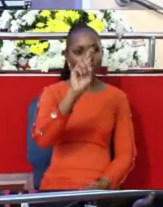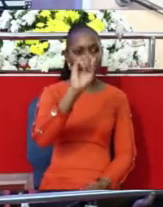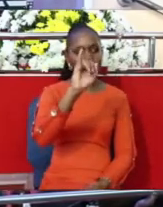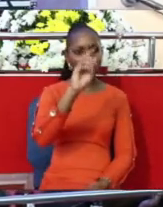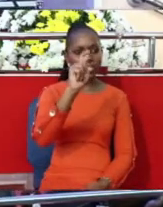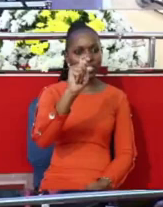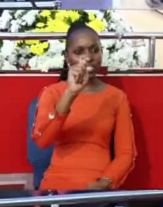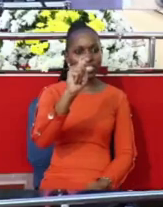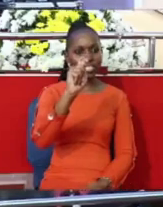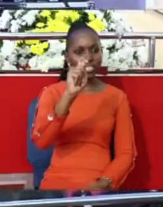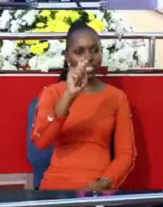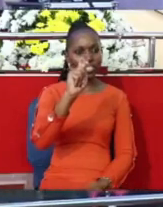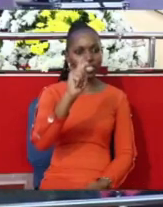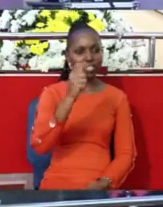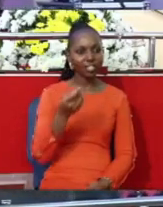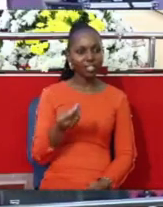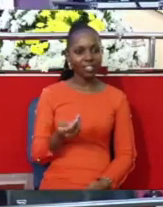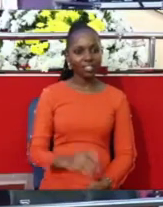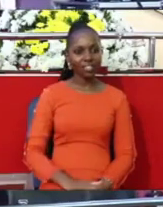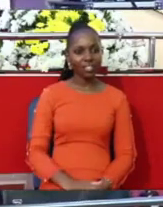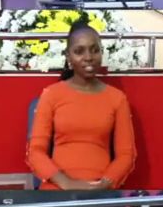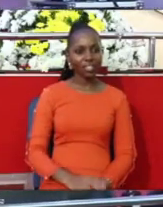When I went to the wedding, nilipoenda pale kwenye harusi,